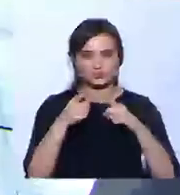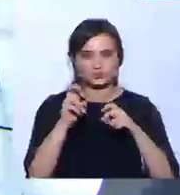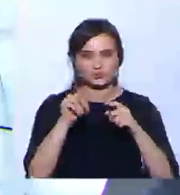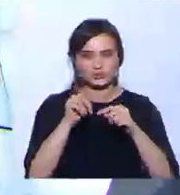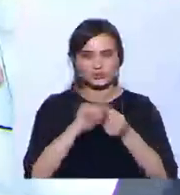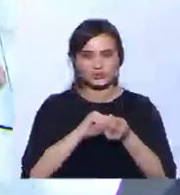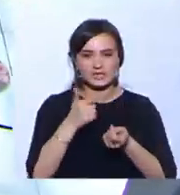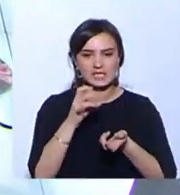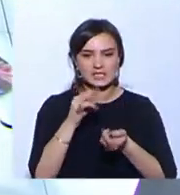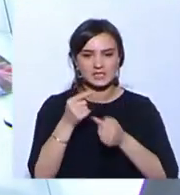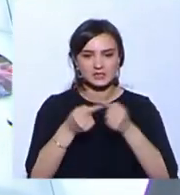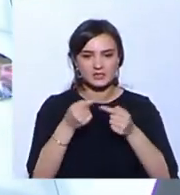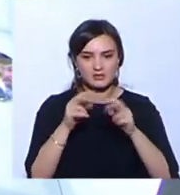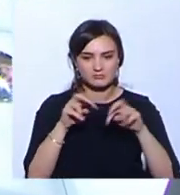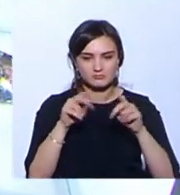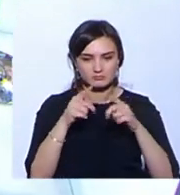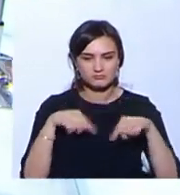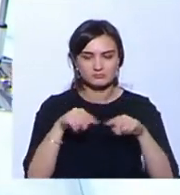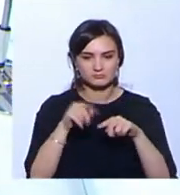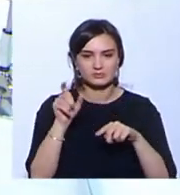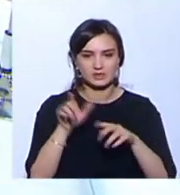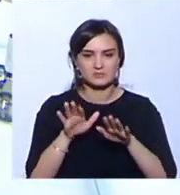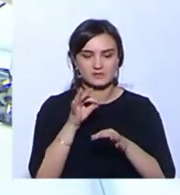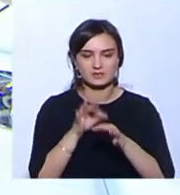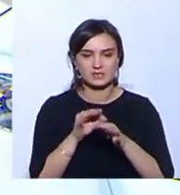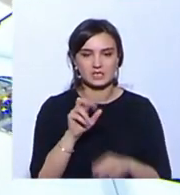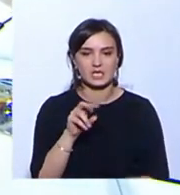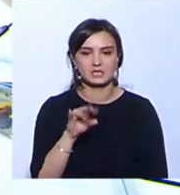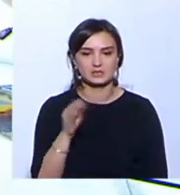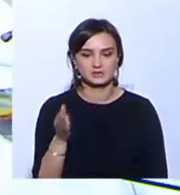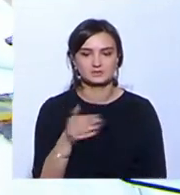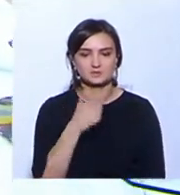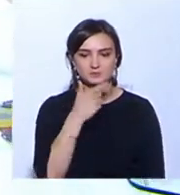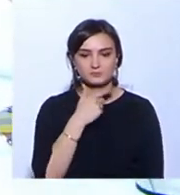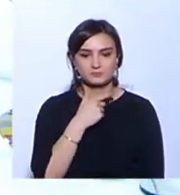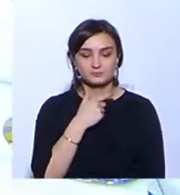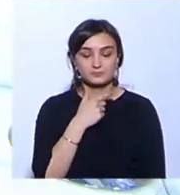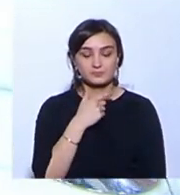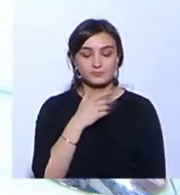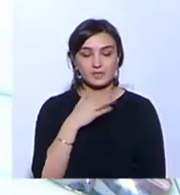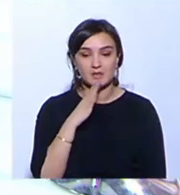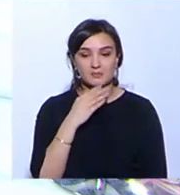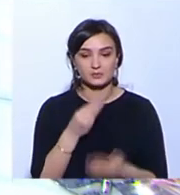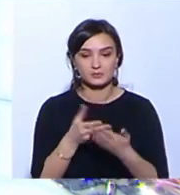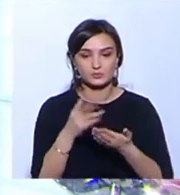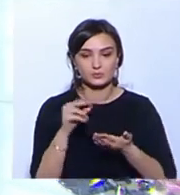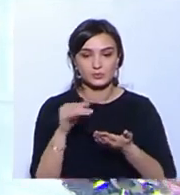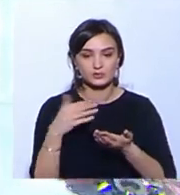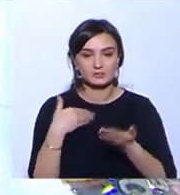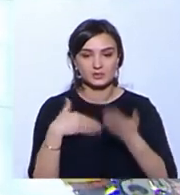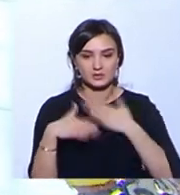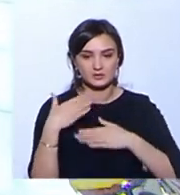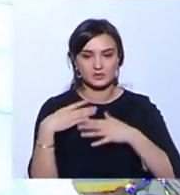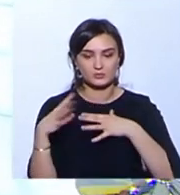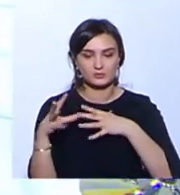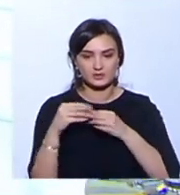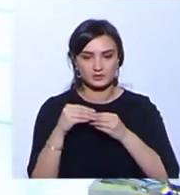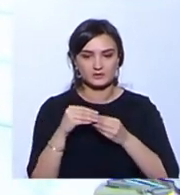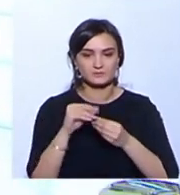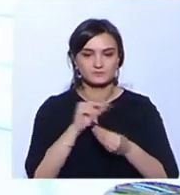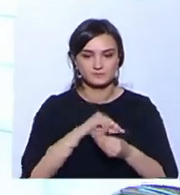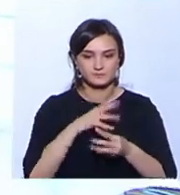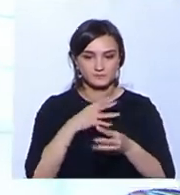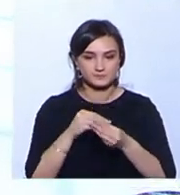ლალი. მარგველაშვილი, დილამ შიტობისა, ქალბატონ ლალი. დილამ შიტობისა. მიხარია, რომ ჩვენი მეგობრობა გრძელდება, ჩვენი თანამშრომლობა